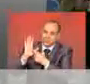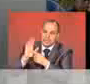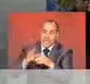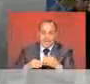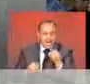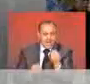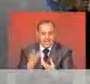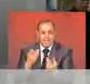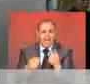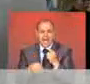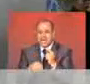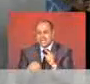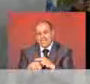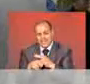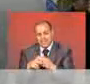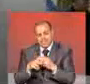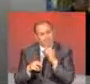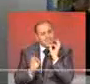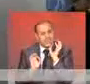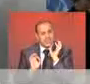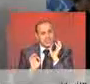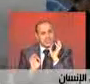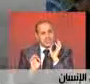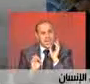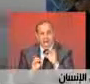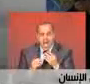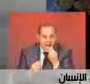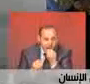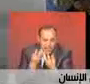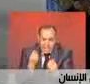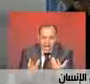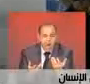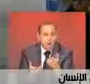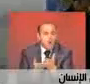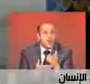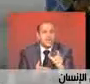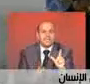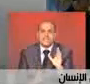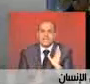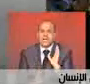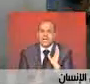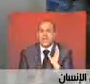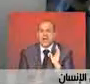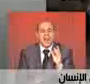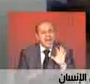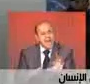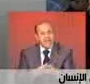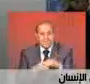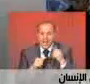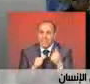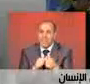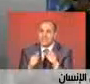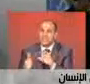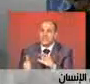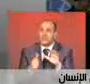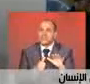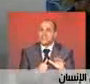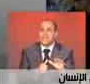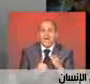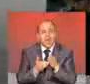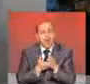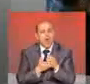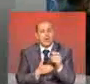اللي ما كانش عندها اسم، حديقة حقوق الإنسان، وهذا تزامن مع الاحتفال بالذكرى 66 للإعلان العام لحقوق